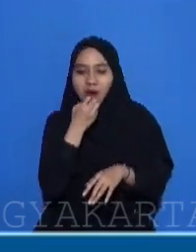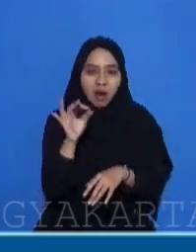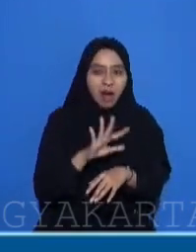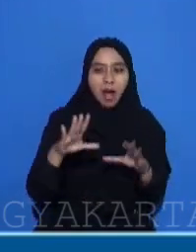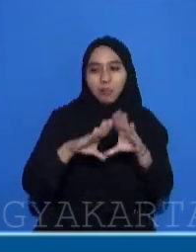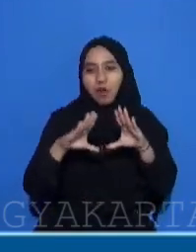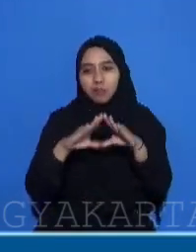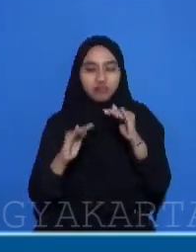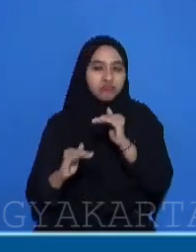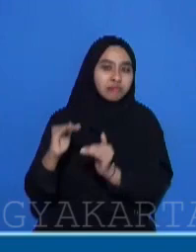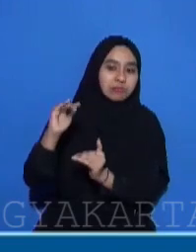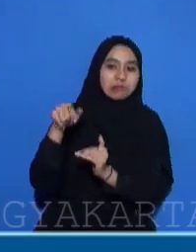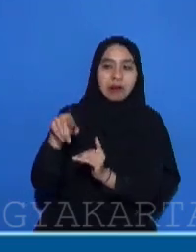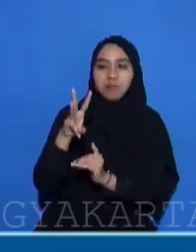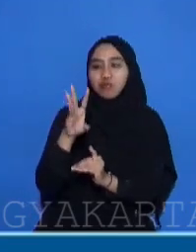TR